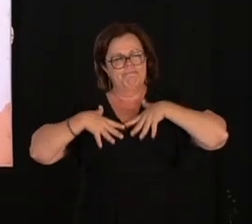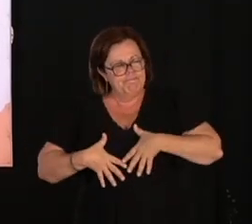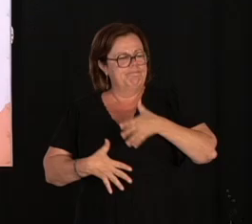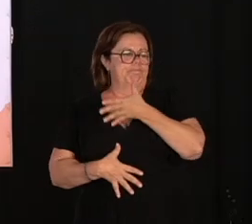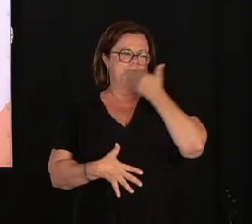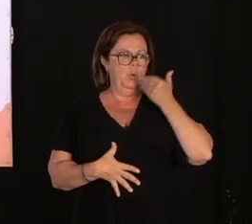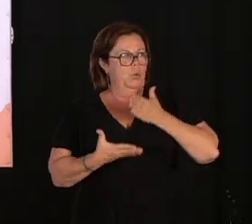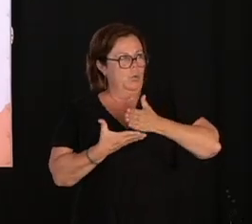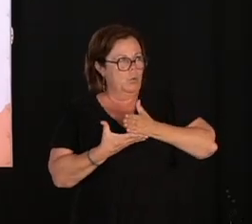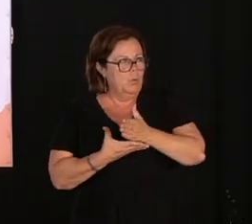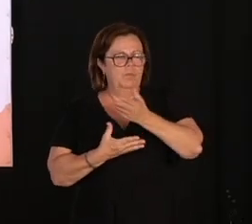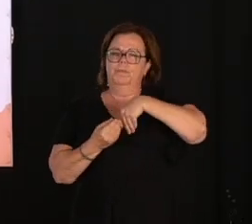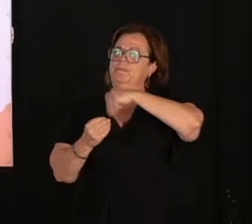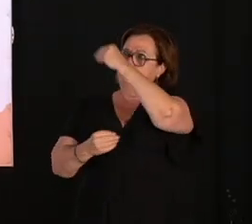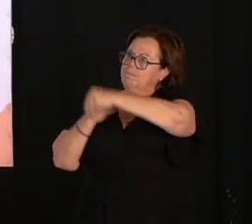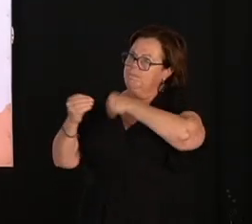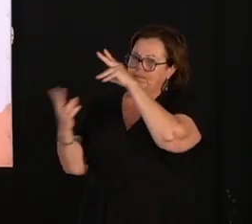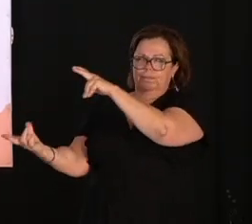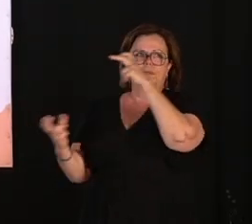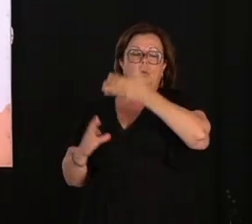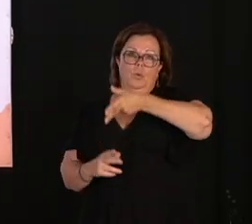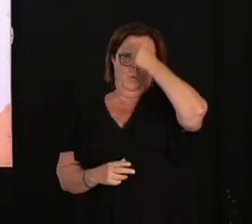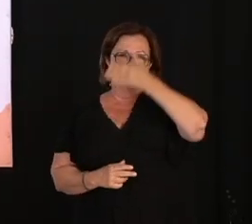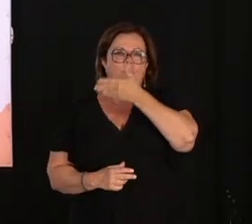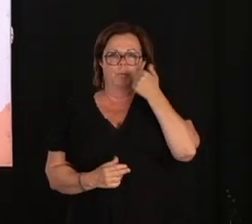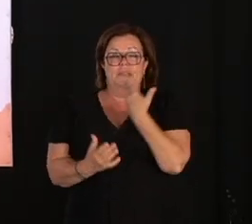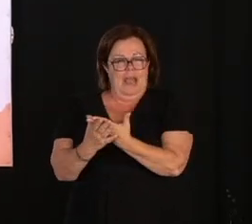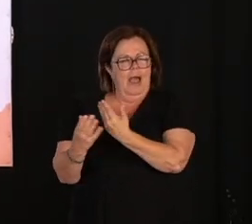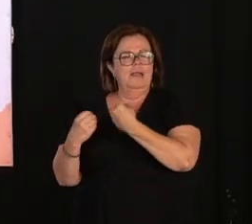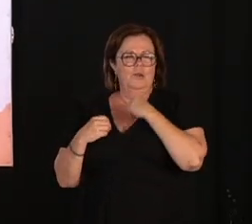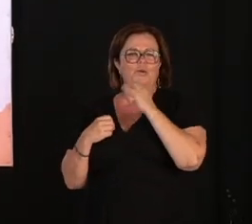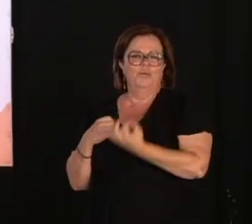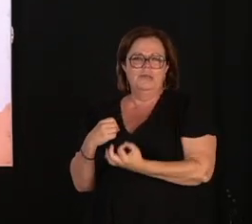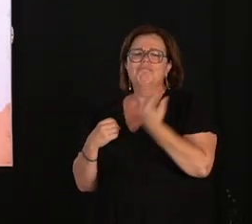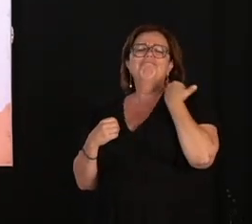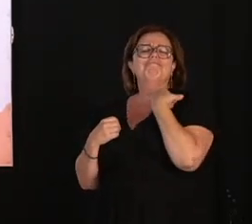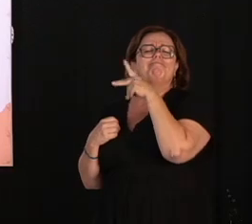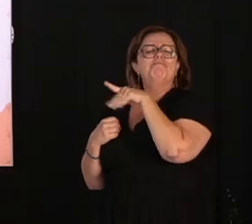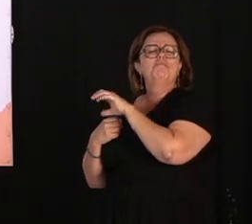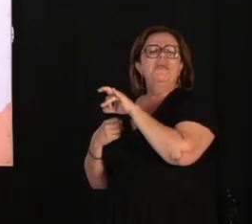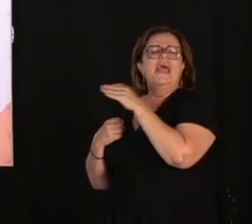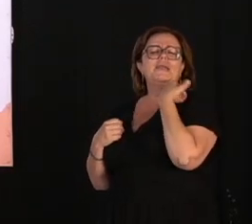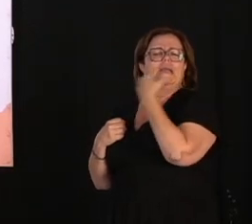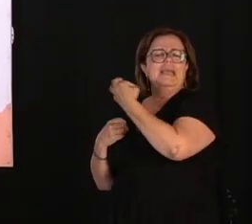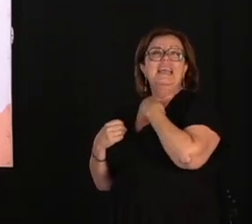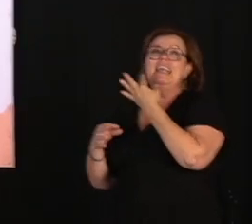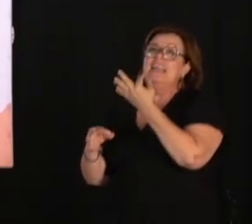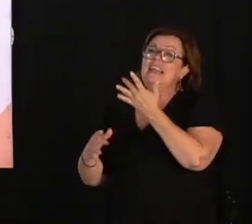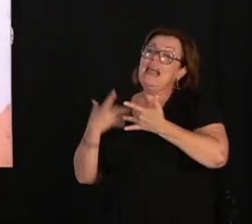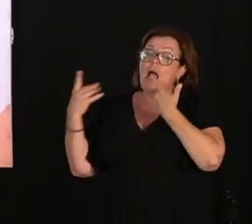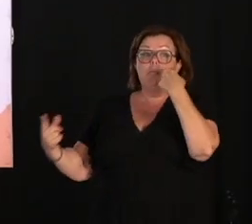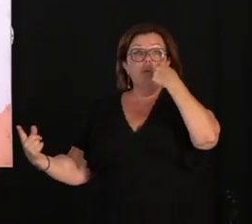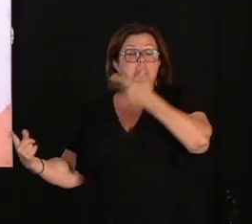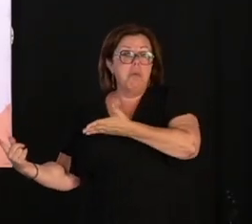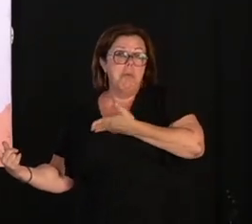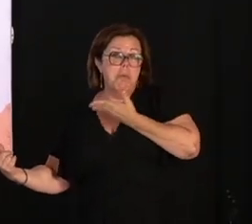je pense à ce qu'a dit tout à l'heure Pierre, qui était très juste. Hein. Le théâtre, on peut se demander finalement à quoi ça sert. Et ben, je crois,